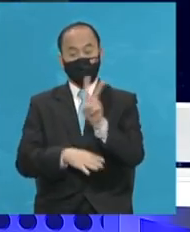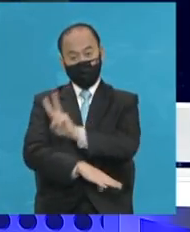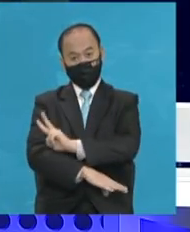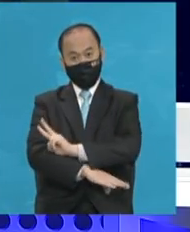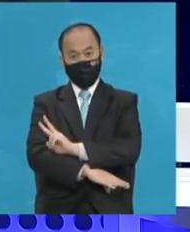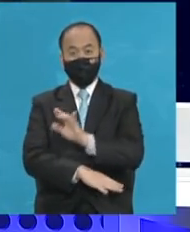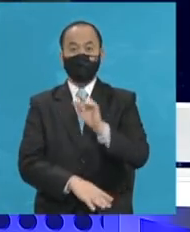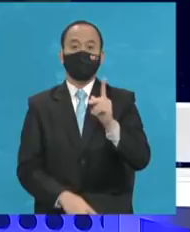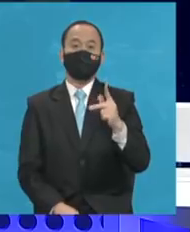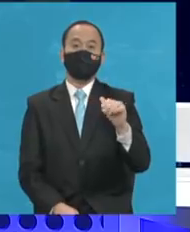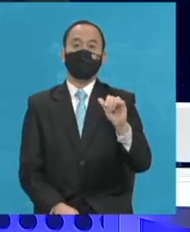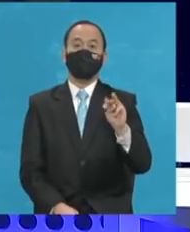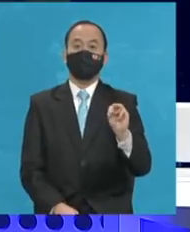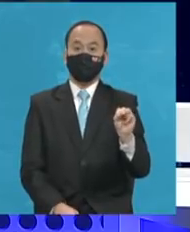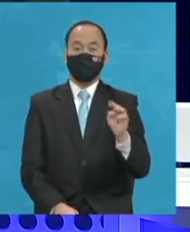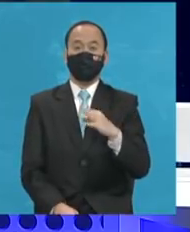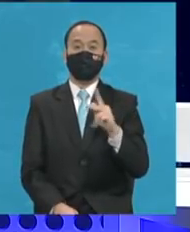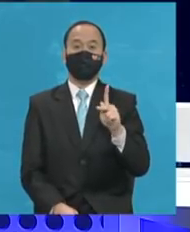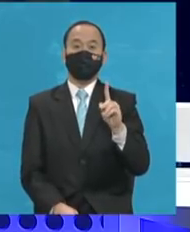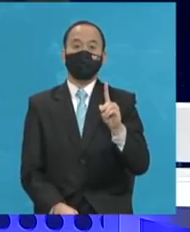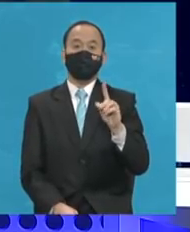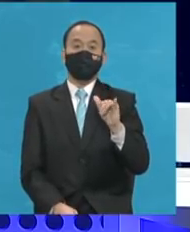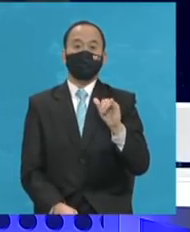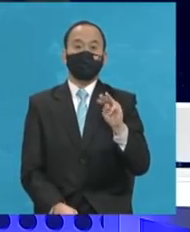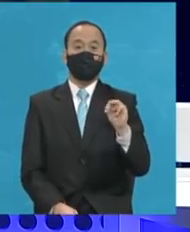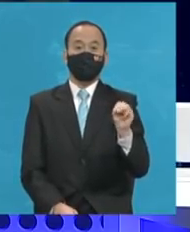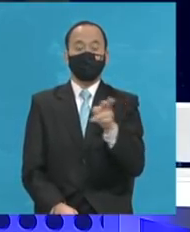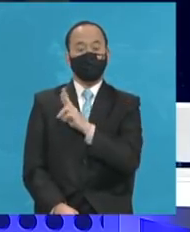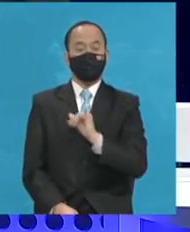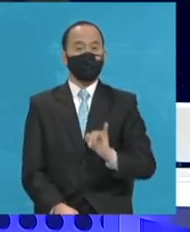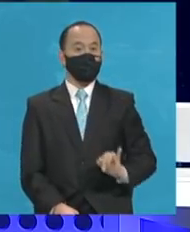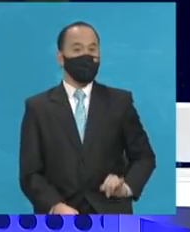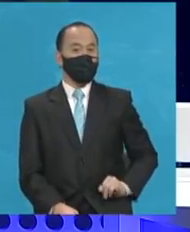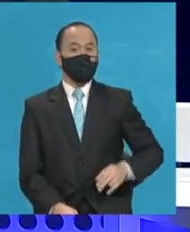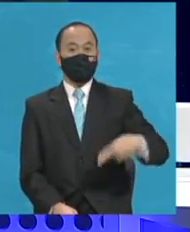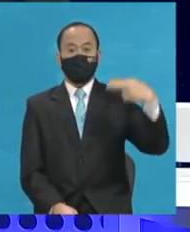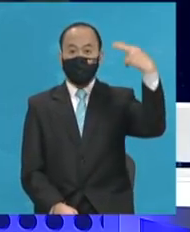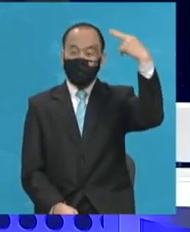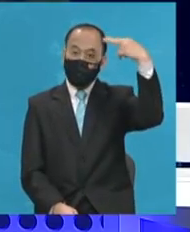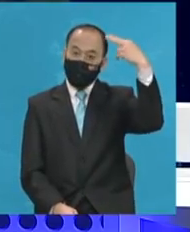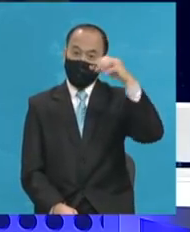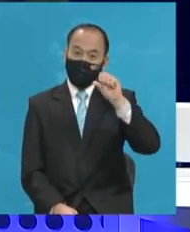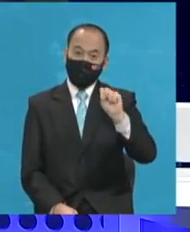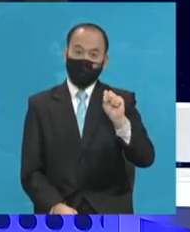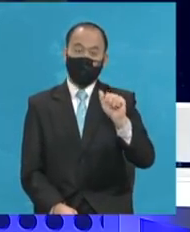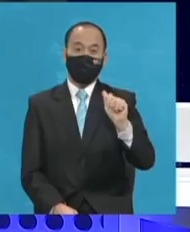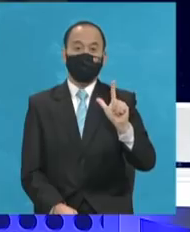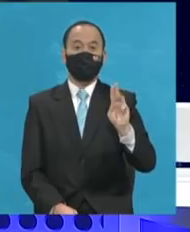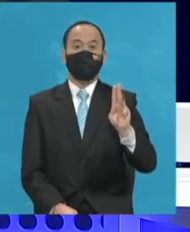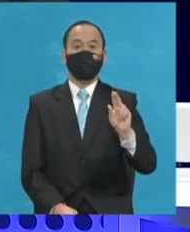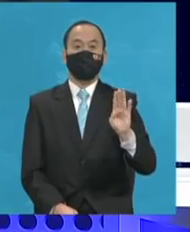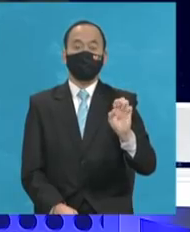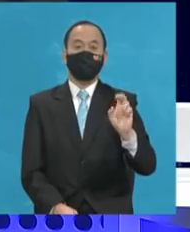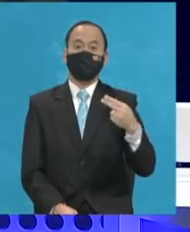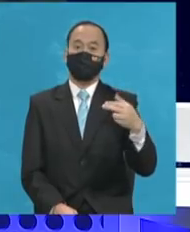Maha Mulya dan kebawah duli Yang Maha Mulia Paduka seri Baginda Raja istri pinggiran anak Hajah Salehah benci almarhum Tiran